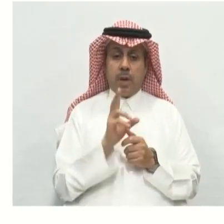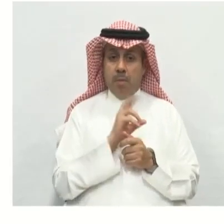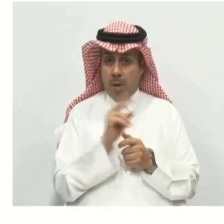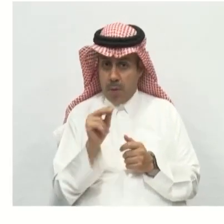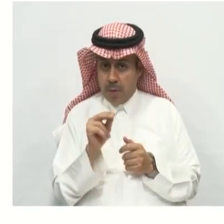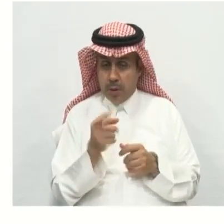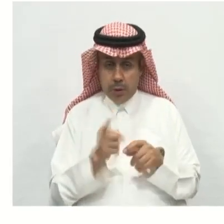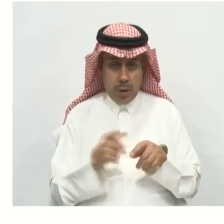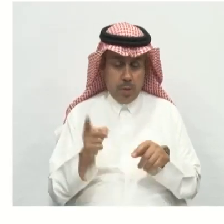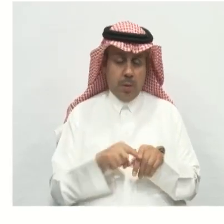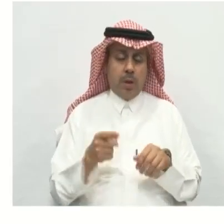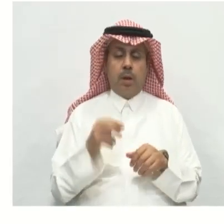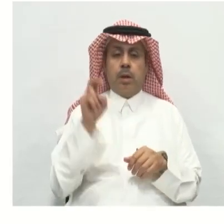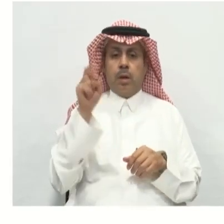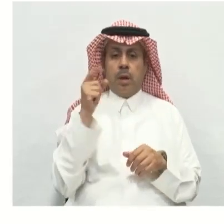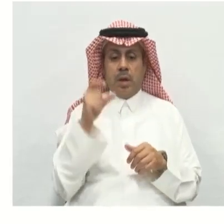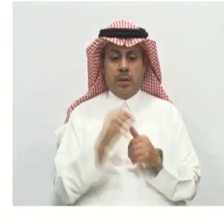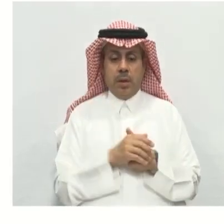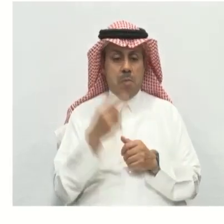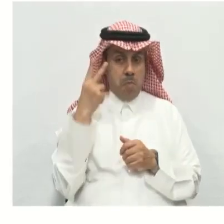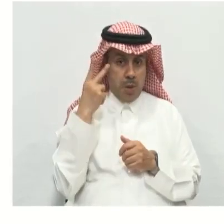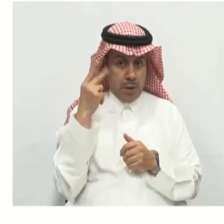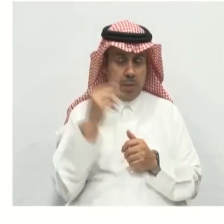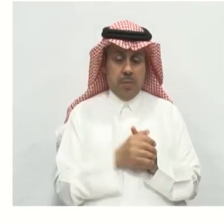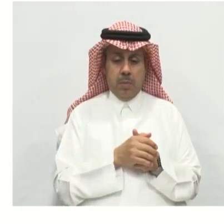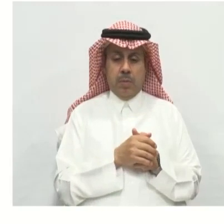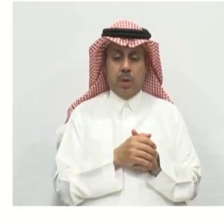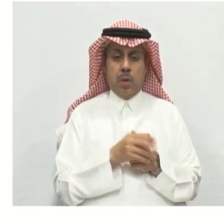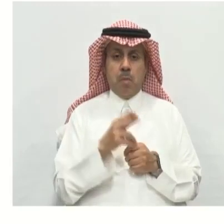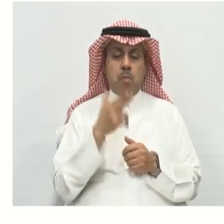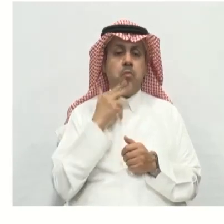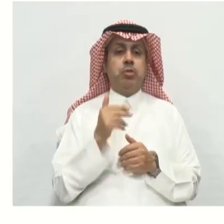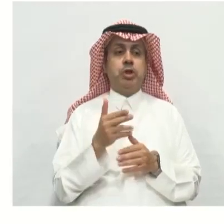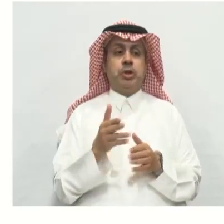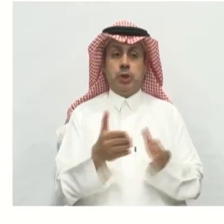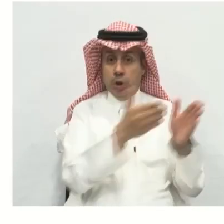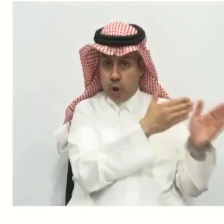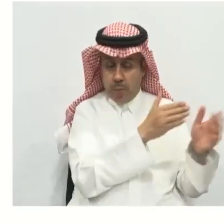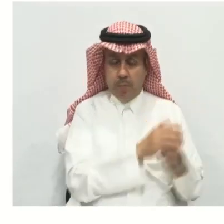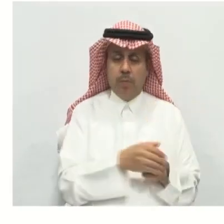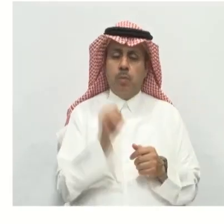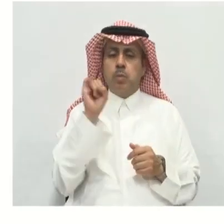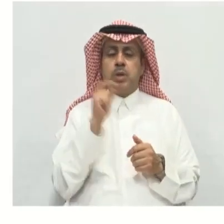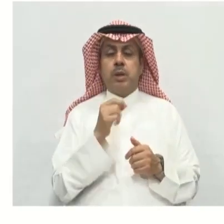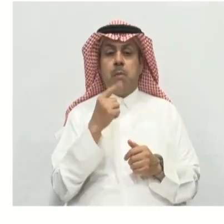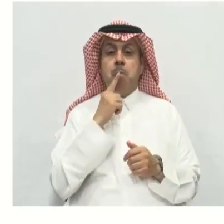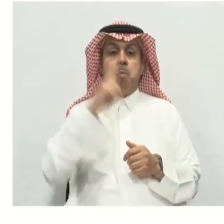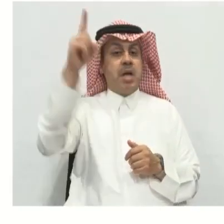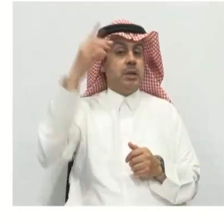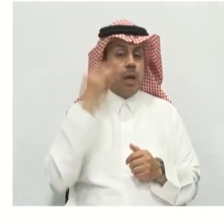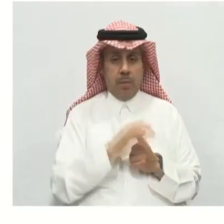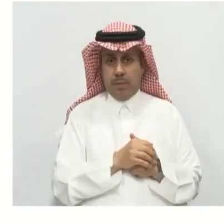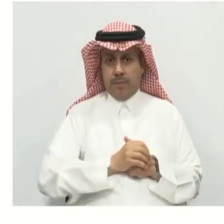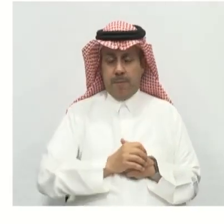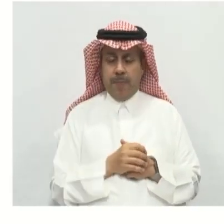من ان تكرار كلمه جريت رائع مرتين قد يمثل مؤشرا ايجابيا في مستند يحتوي على 100 كلمه الا انه يمثل